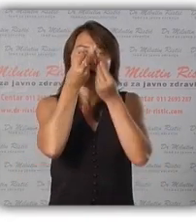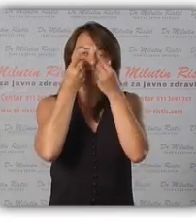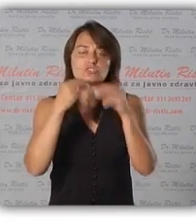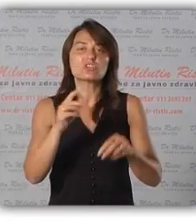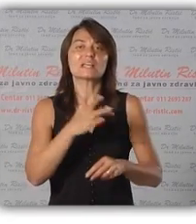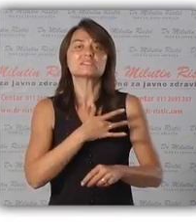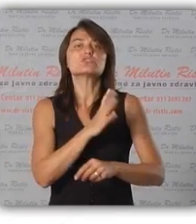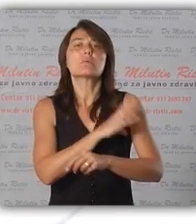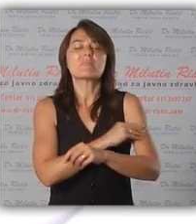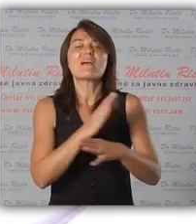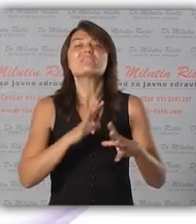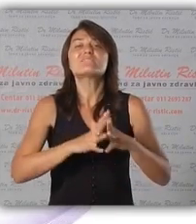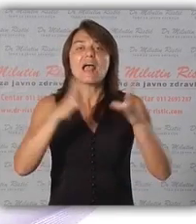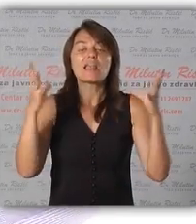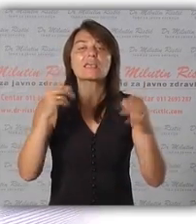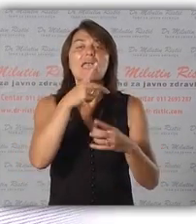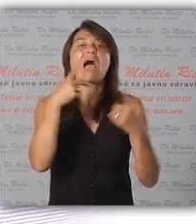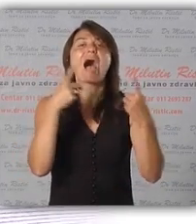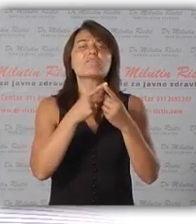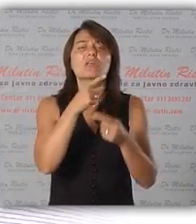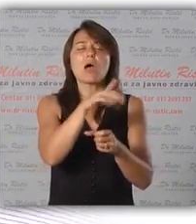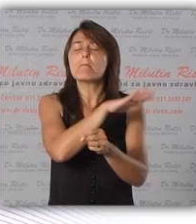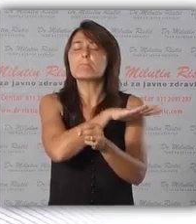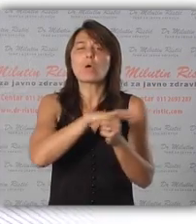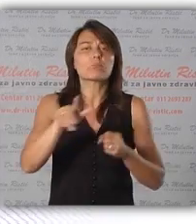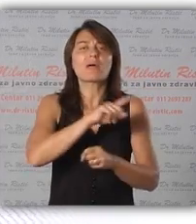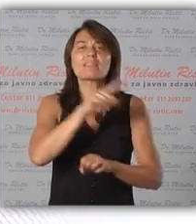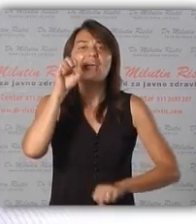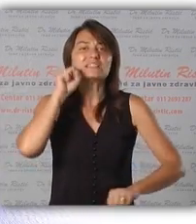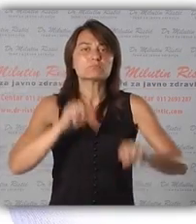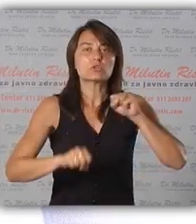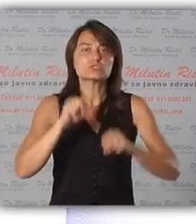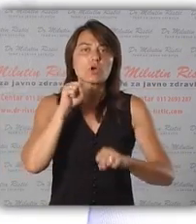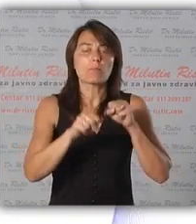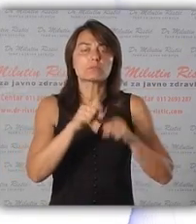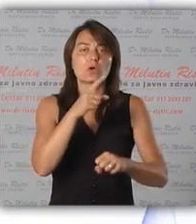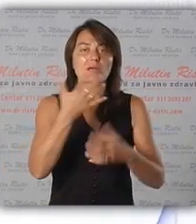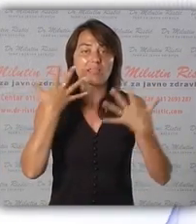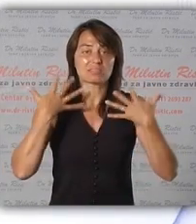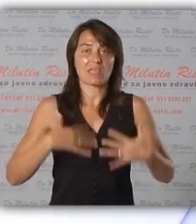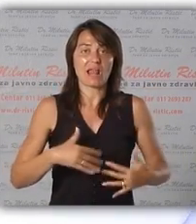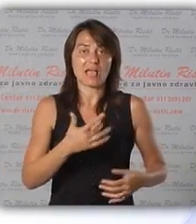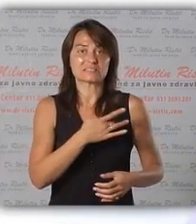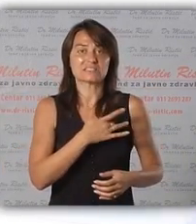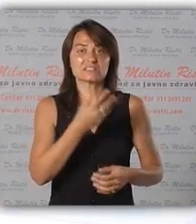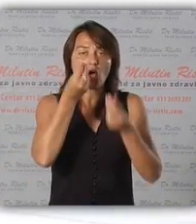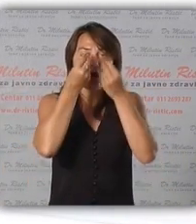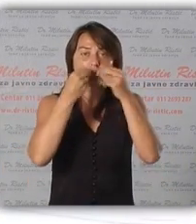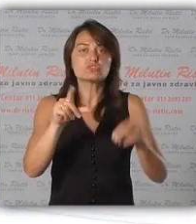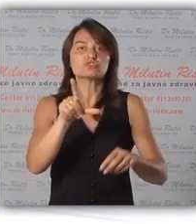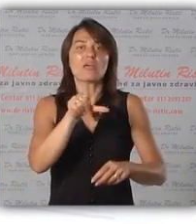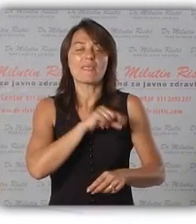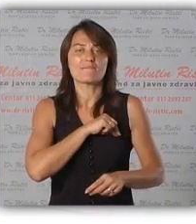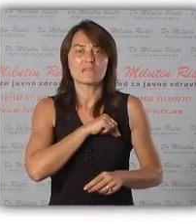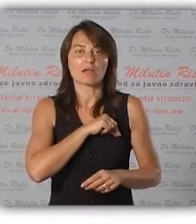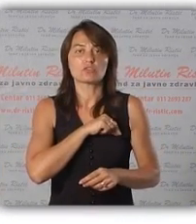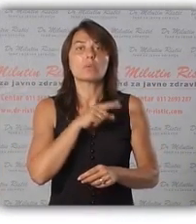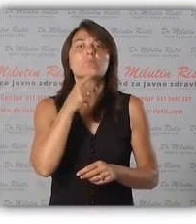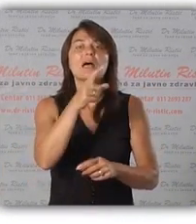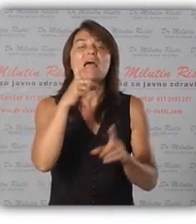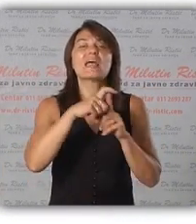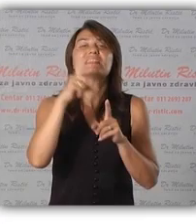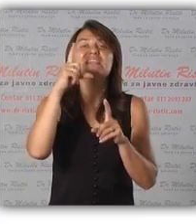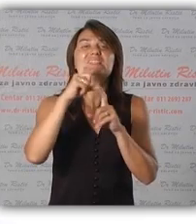i oštećenje srčanog mišića tako veliko. Akinezija je potpuna nesposobnost kontrakcije dela srca koji je oštećen infarktom